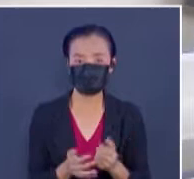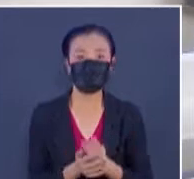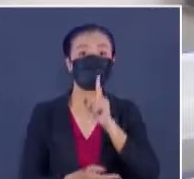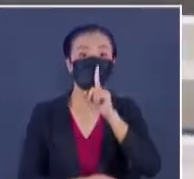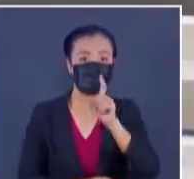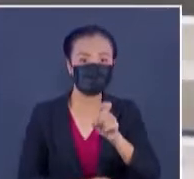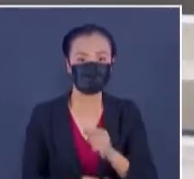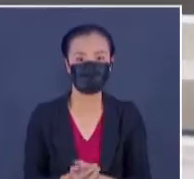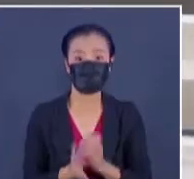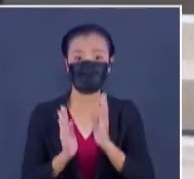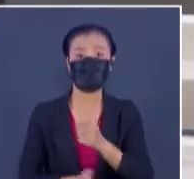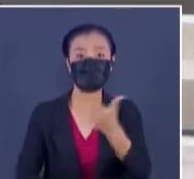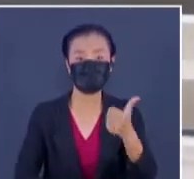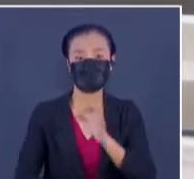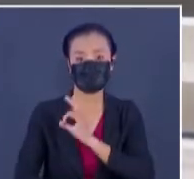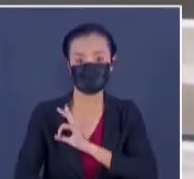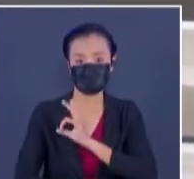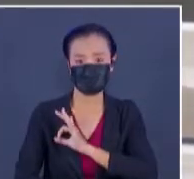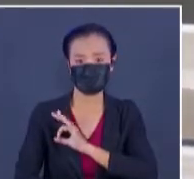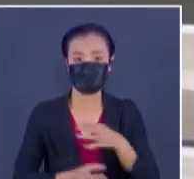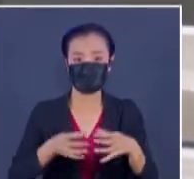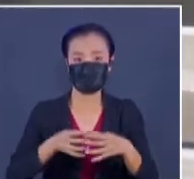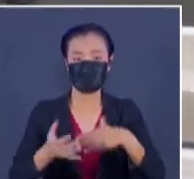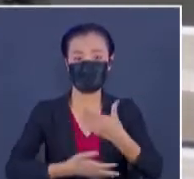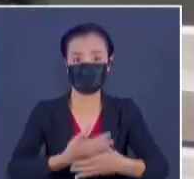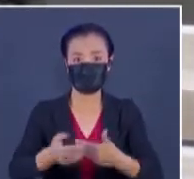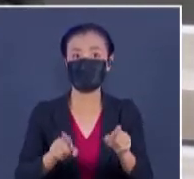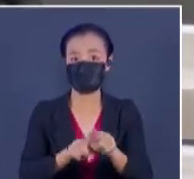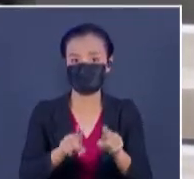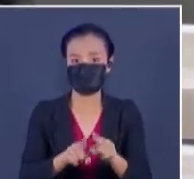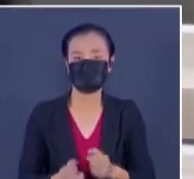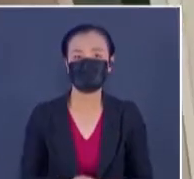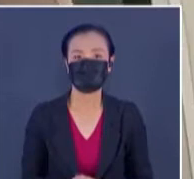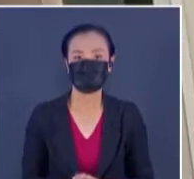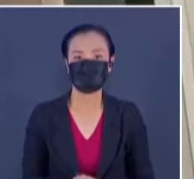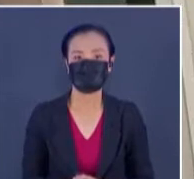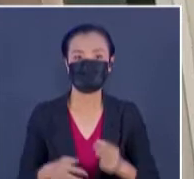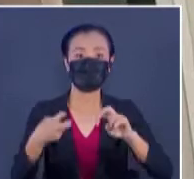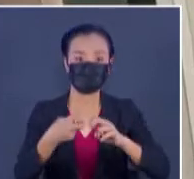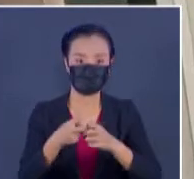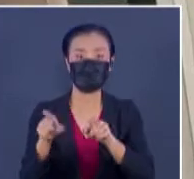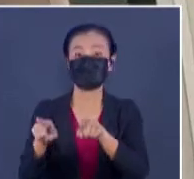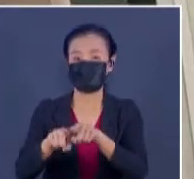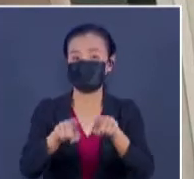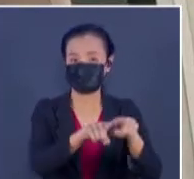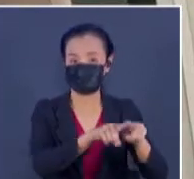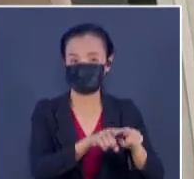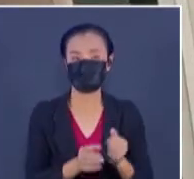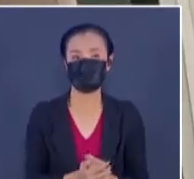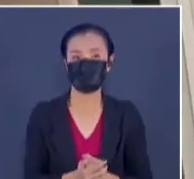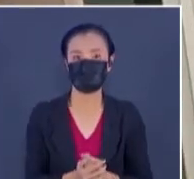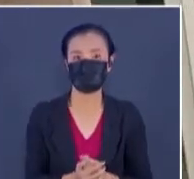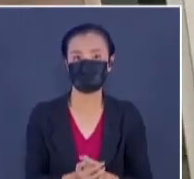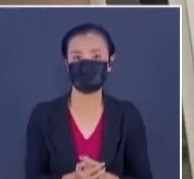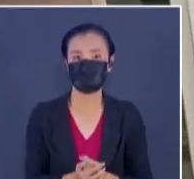ถามไปยังคนอื่นๆที่เป็นสมาชิกเหมือนกันอยู่ในกลุ่มซื้อขายนี่เหมือนกันเจอปัญหาเดียวกันครับทำไปทำ